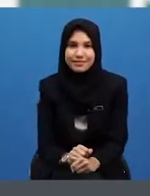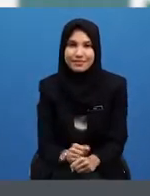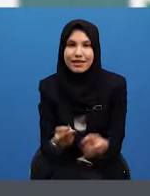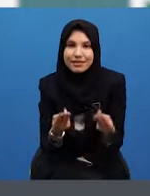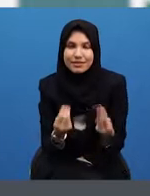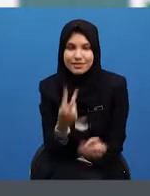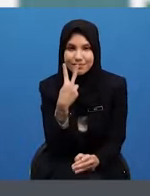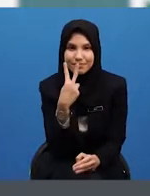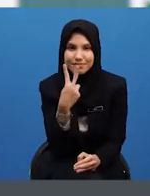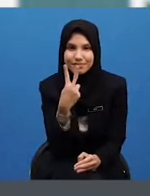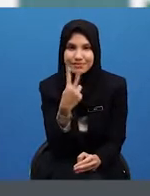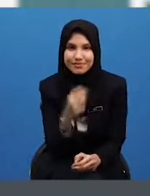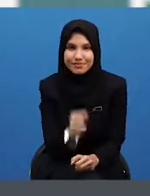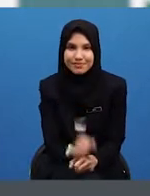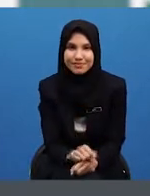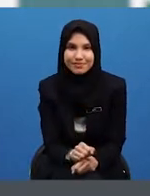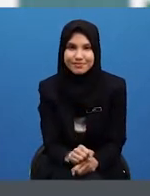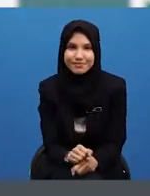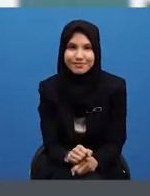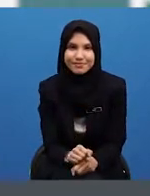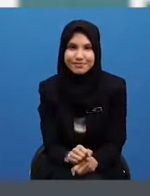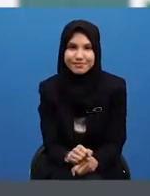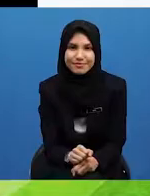kita sama-sama saksikan